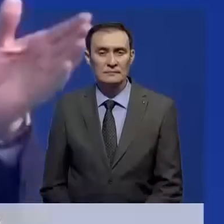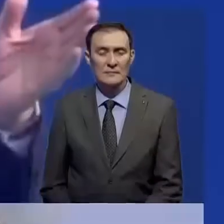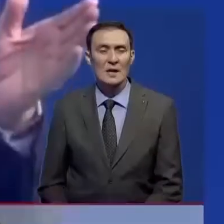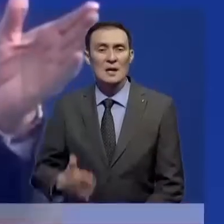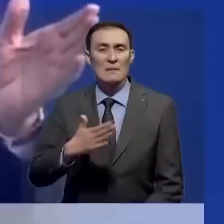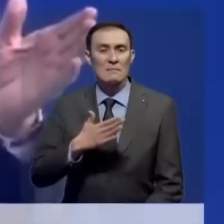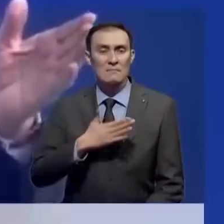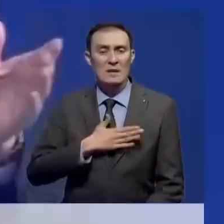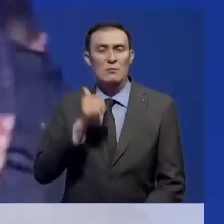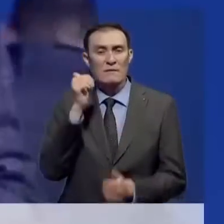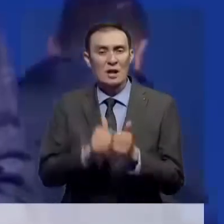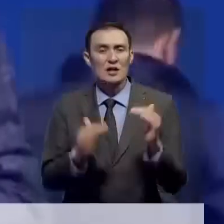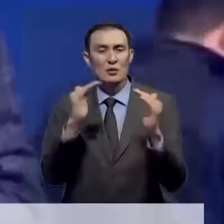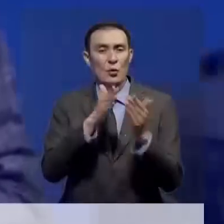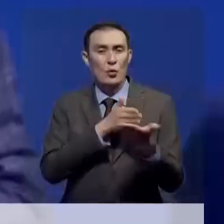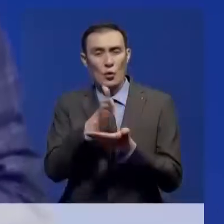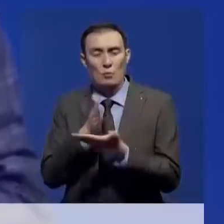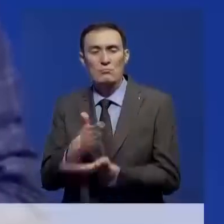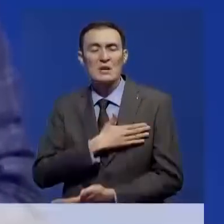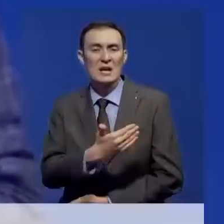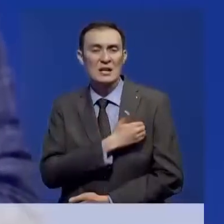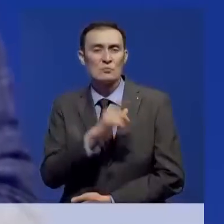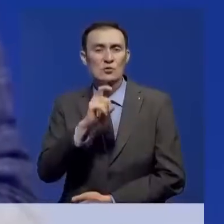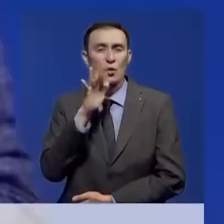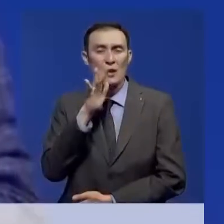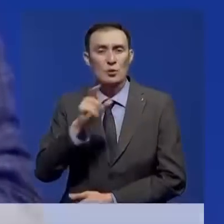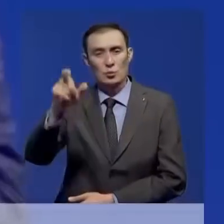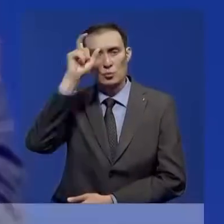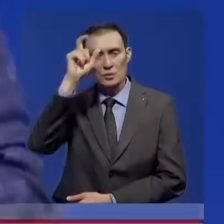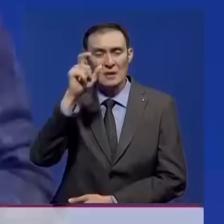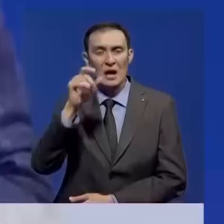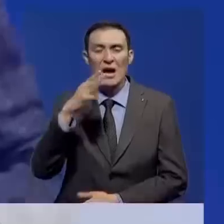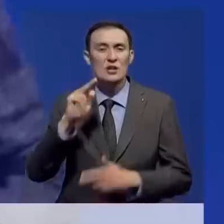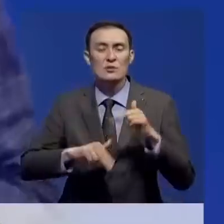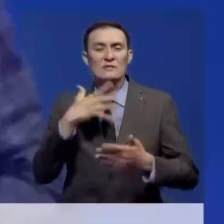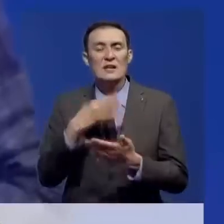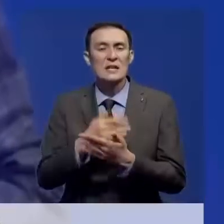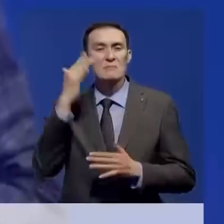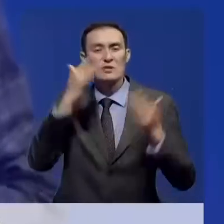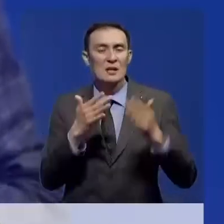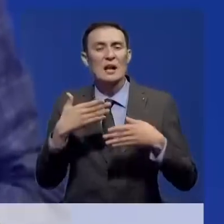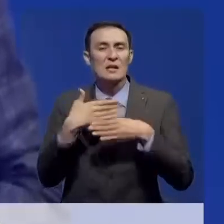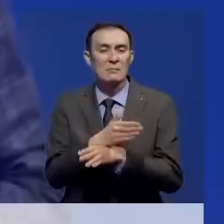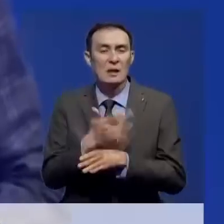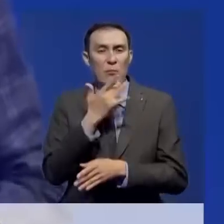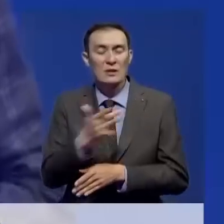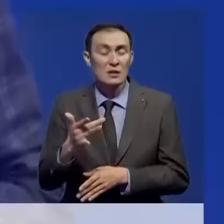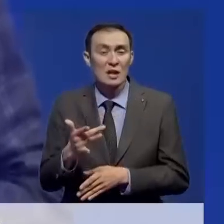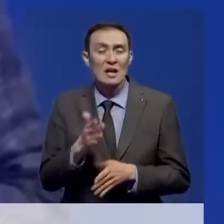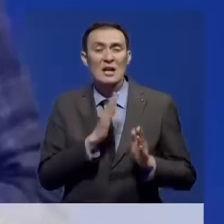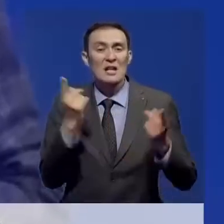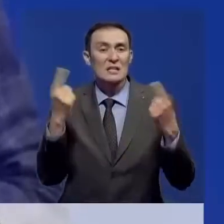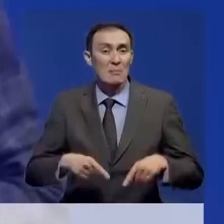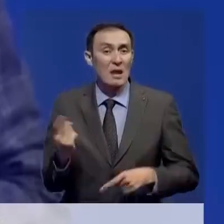Мы постучимся в каждую дверь. Мы мечтаем о столетии Турции. Они строят свои мечты на расколотой политике,